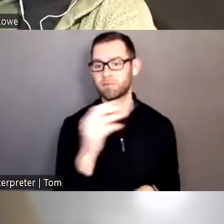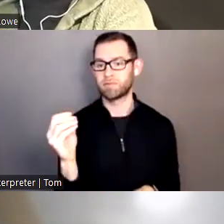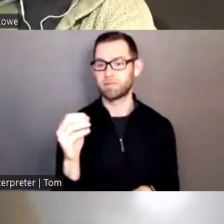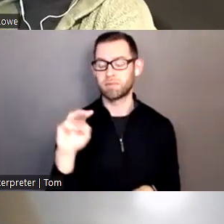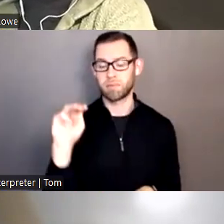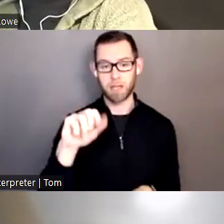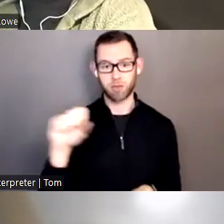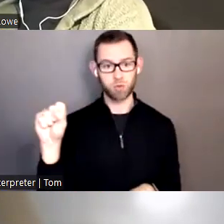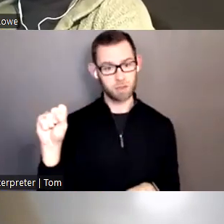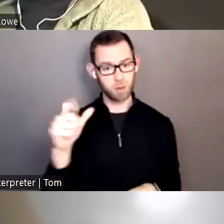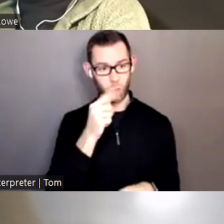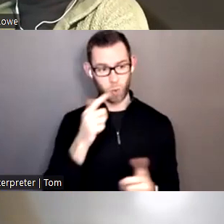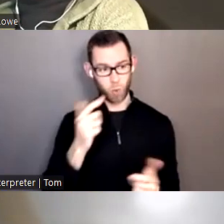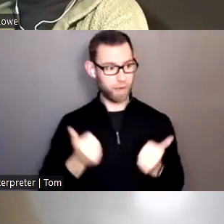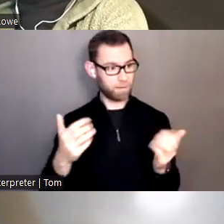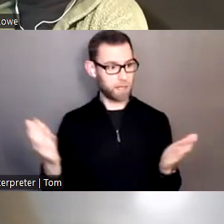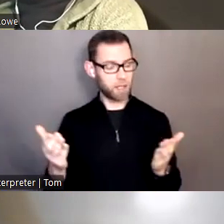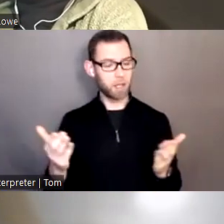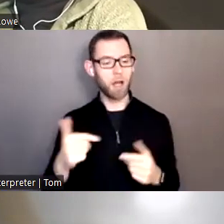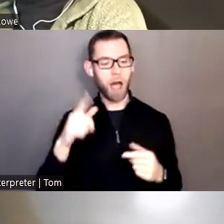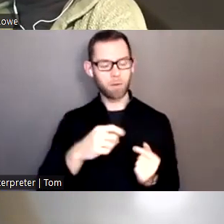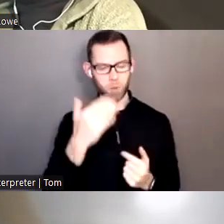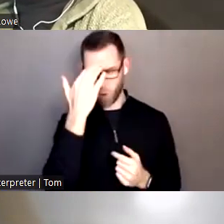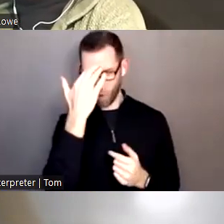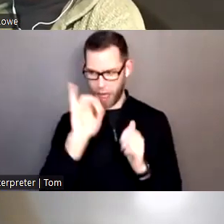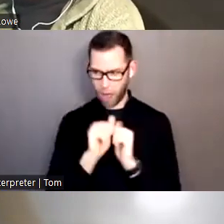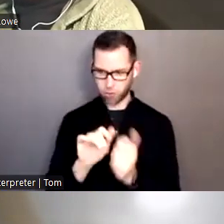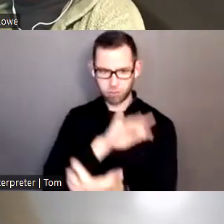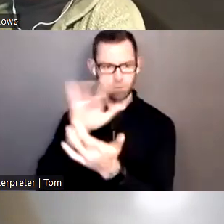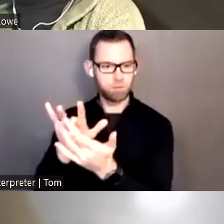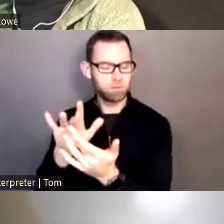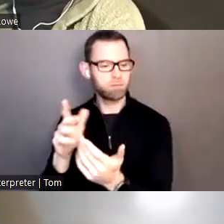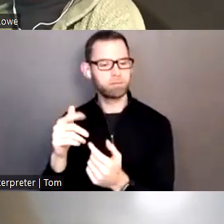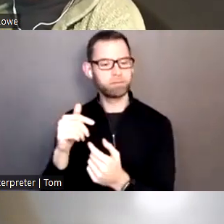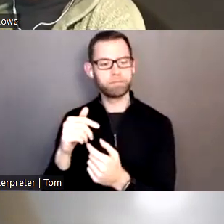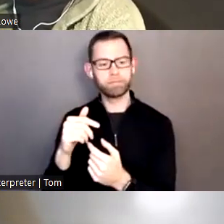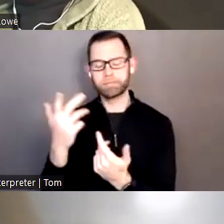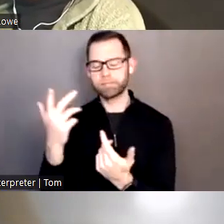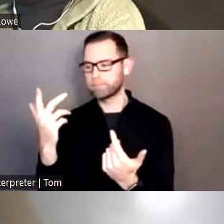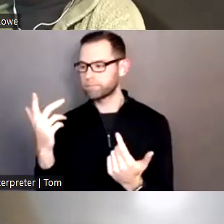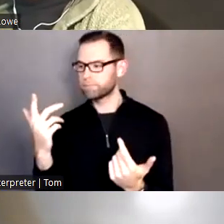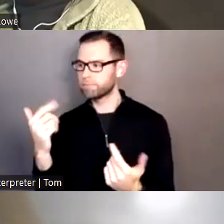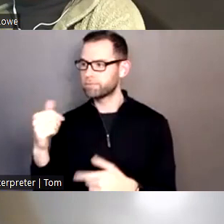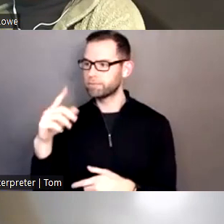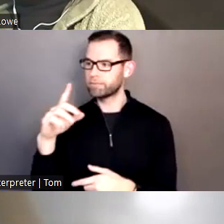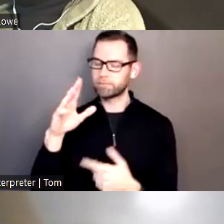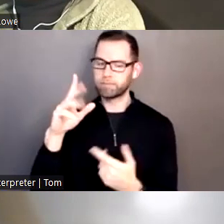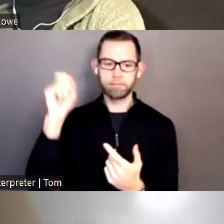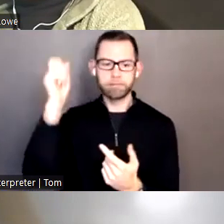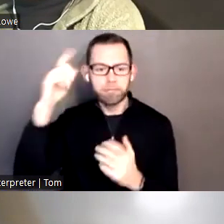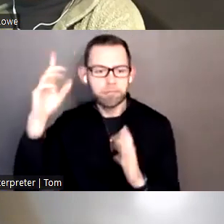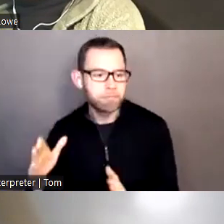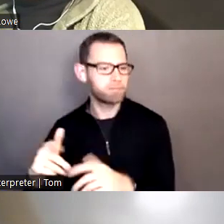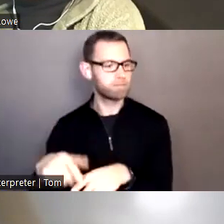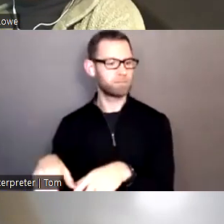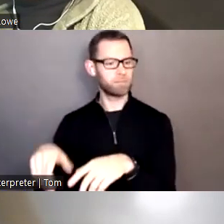sous nous et nécessité pour tout résident dans la société capable informer